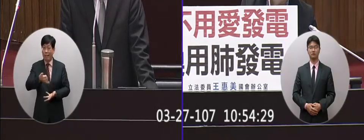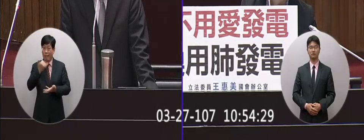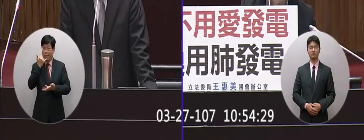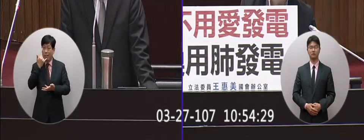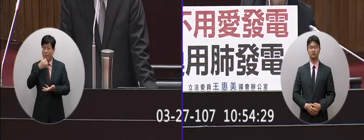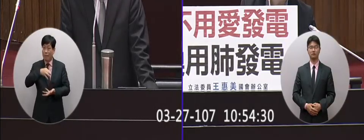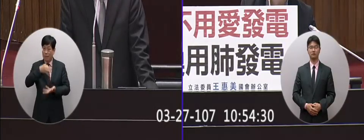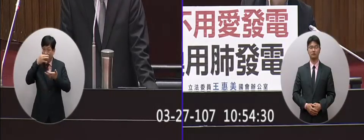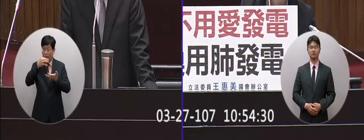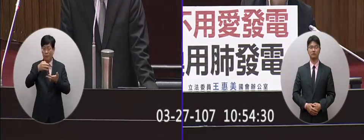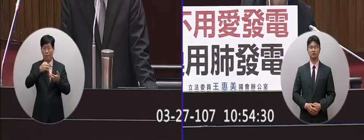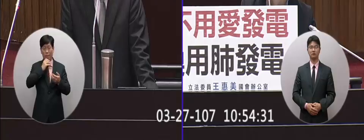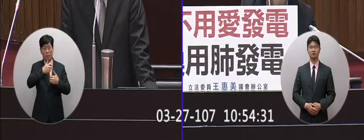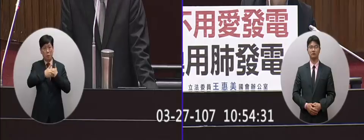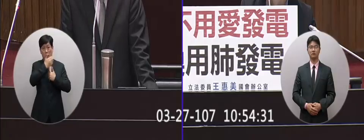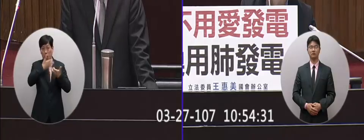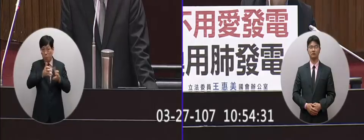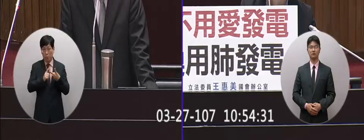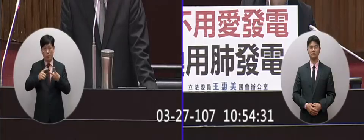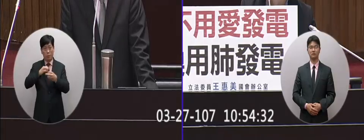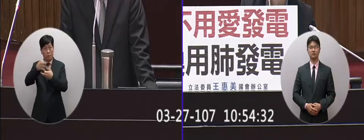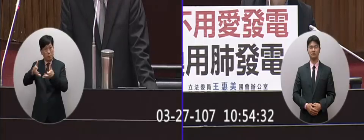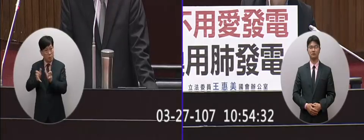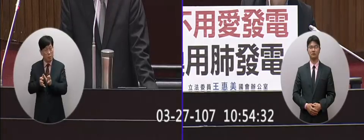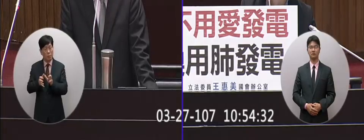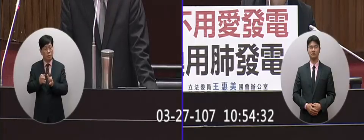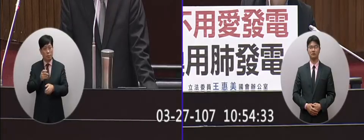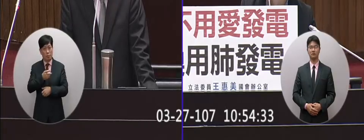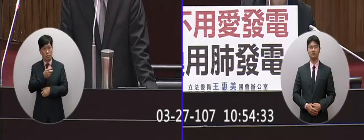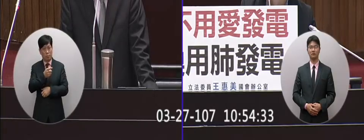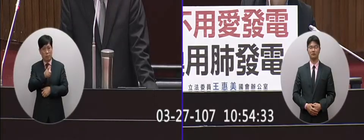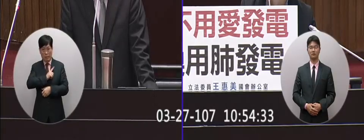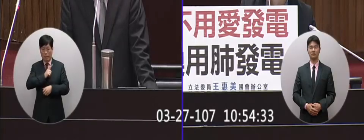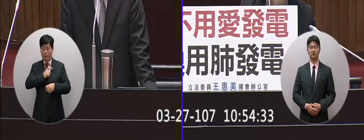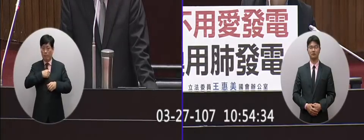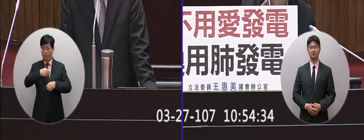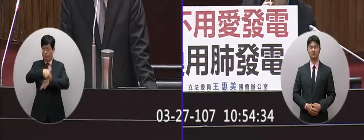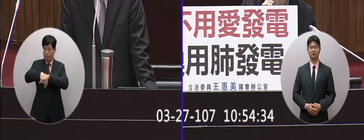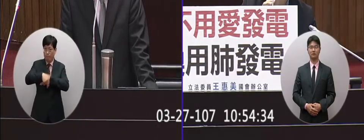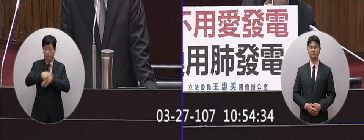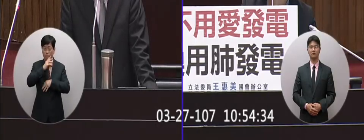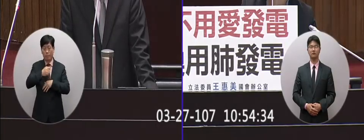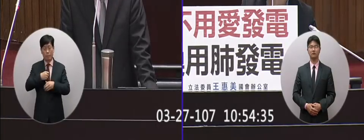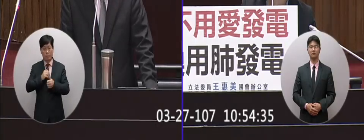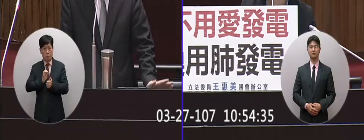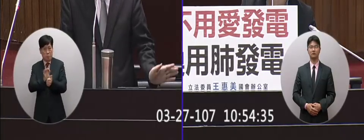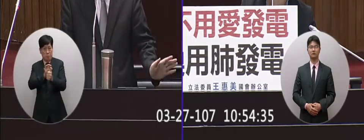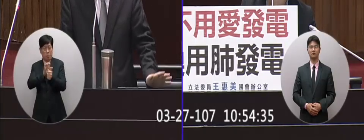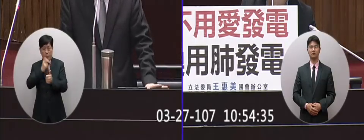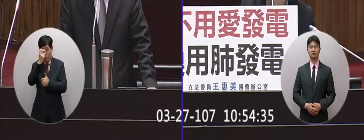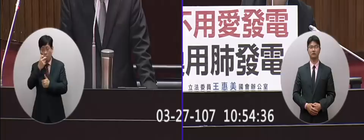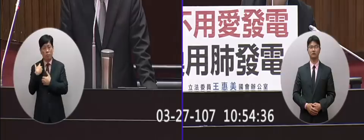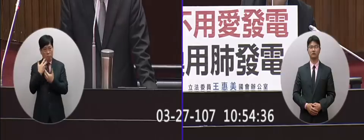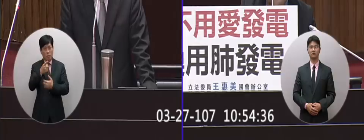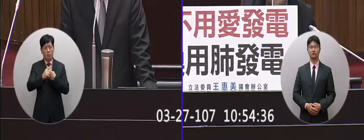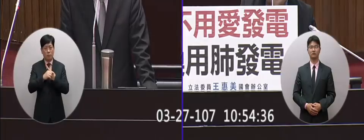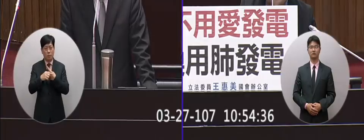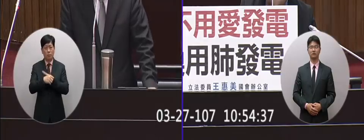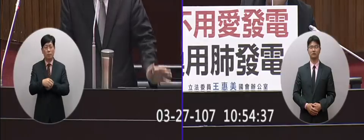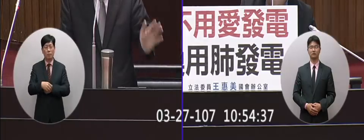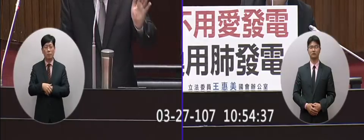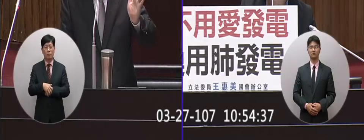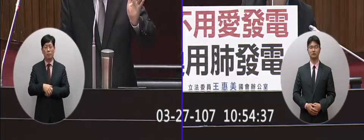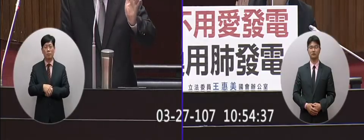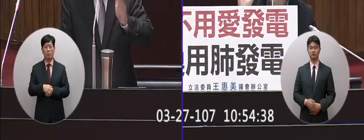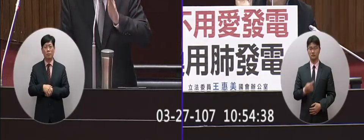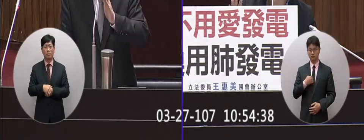是不是卫福部啊，或是经济部相关的部会有计划的来推动这个检查？这个我让他们研究哈，因为这